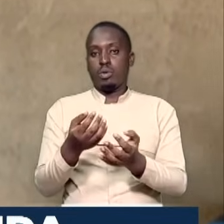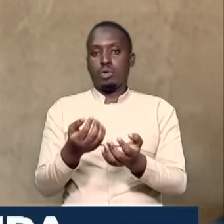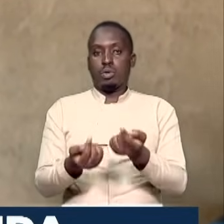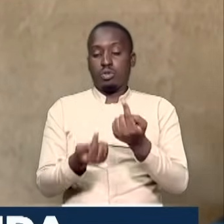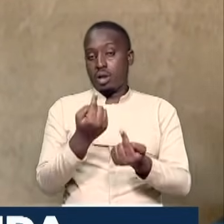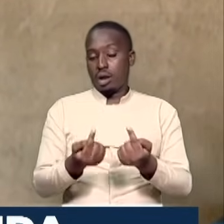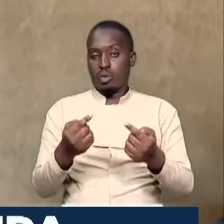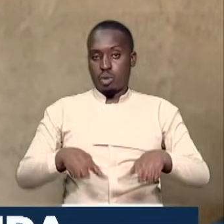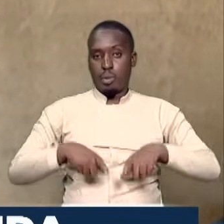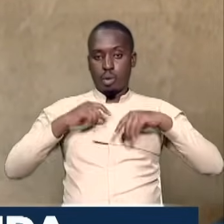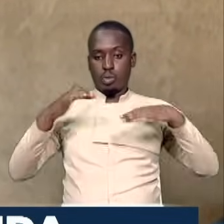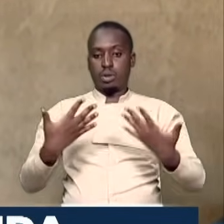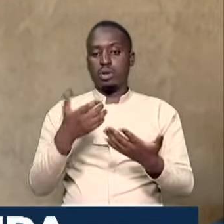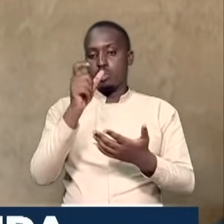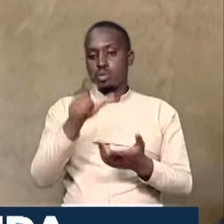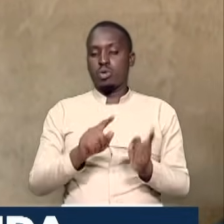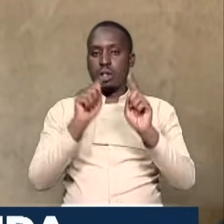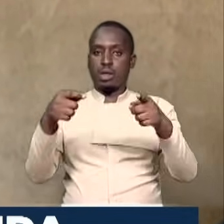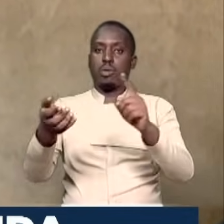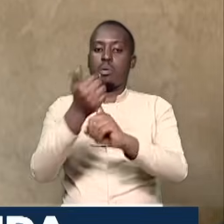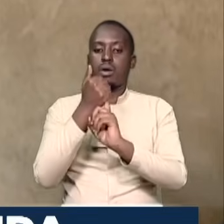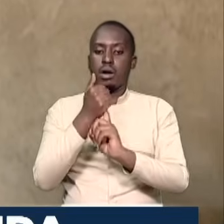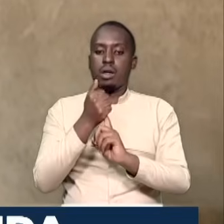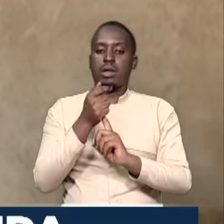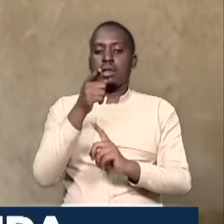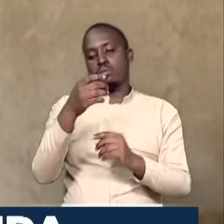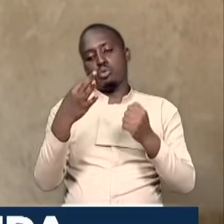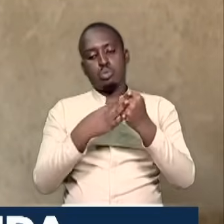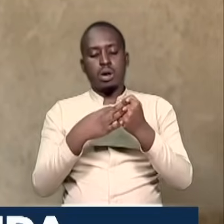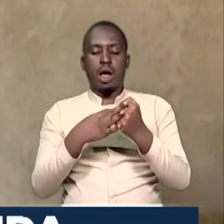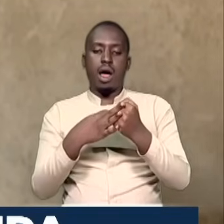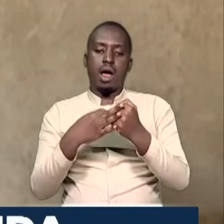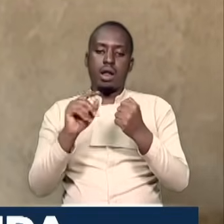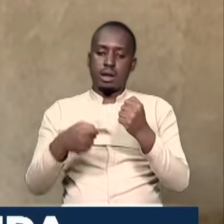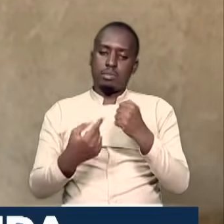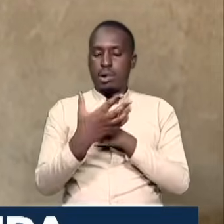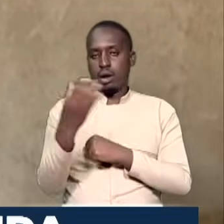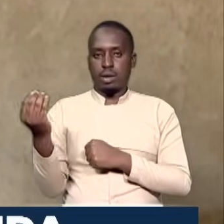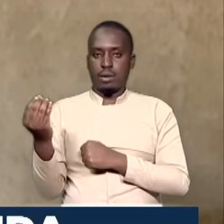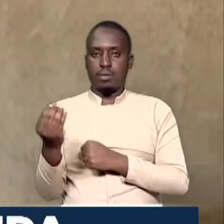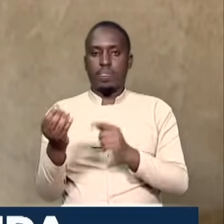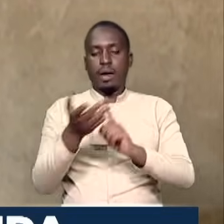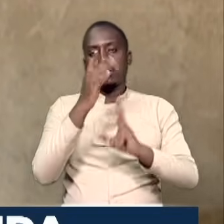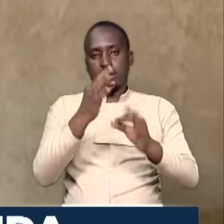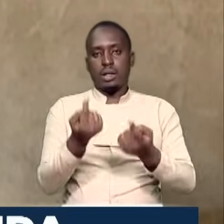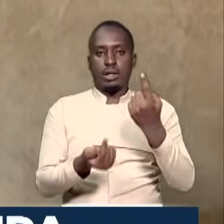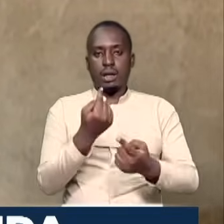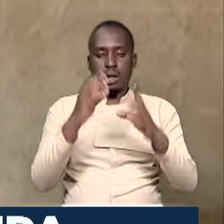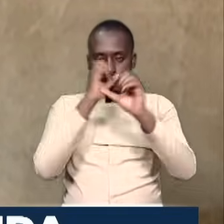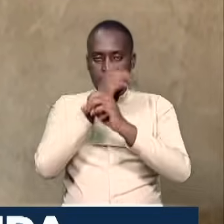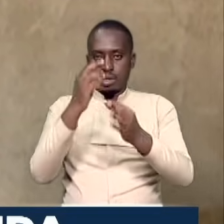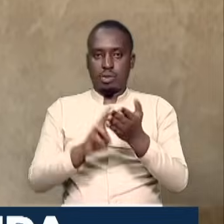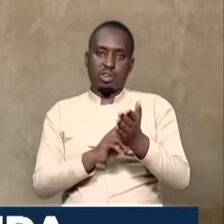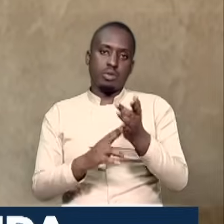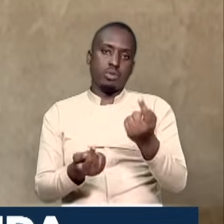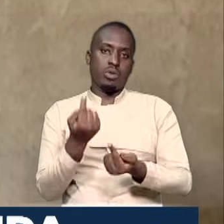umuntu yoja kuronka akaronka ibihumbi 8,500 akaronka icyo ateka, urumva yoca abura icyo abitekeje. Twe